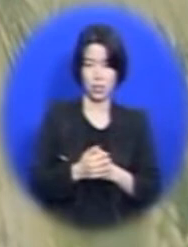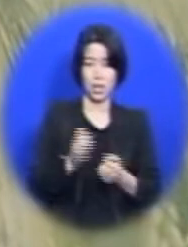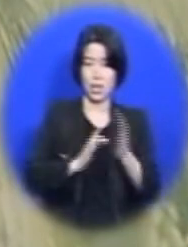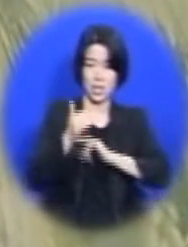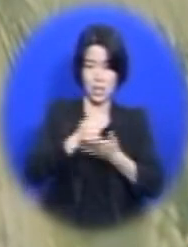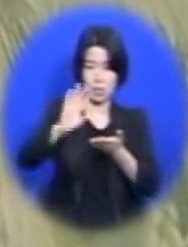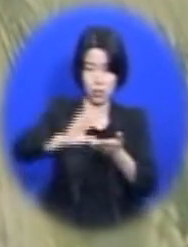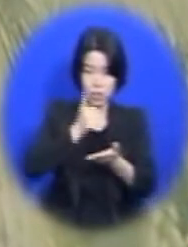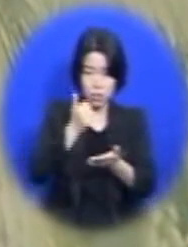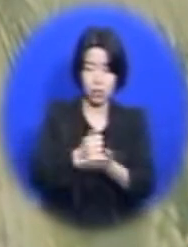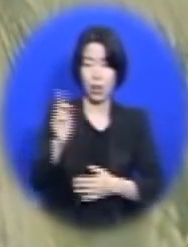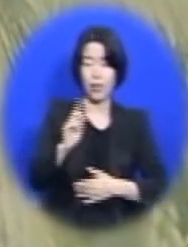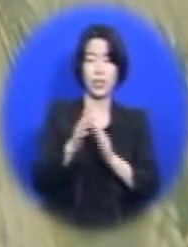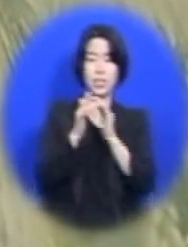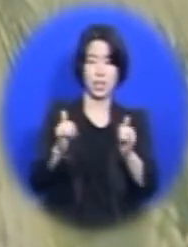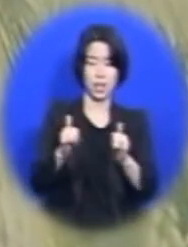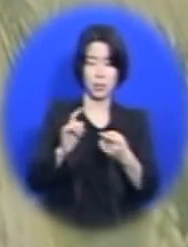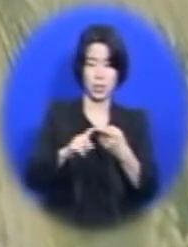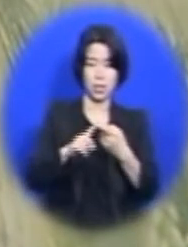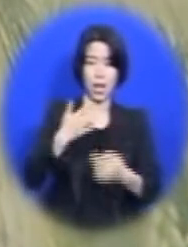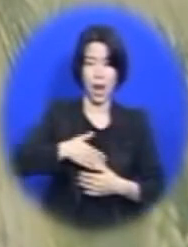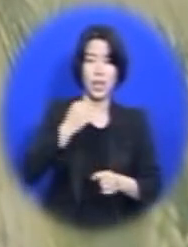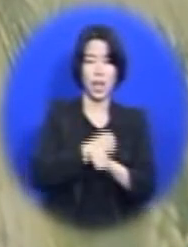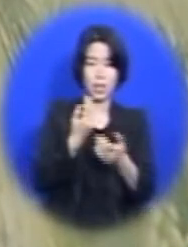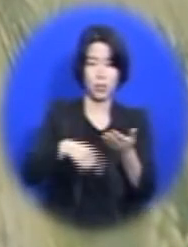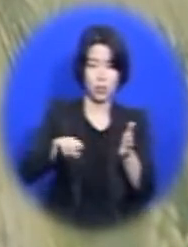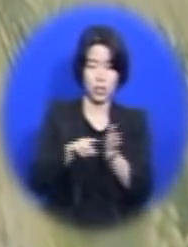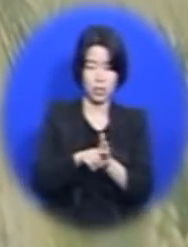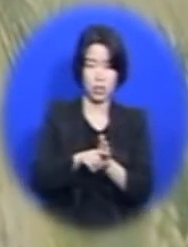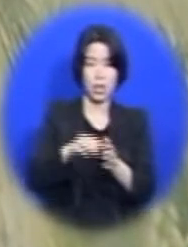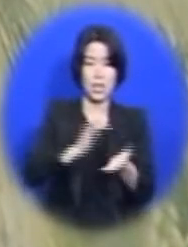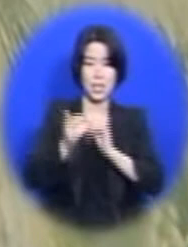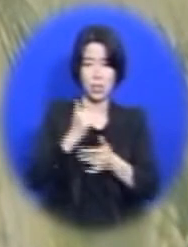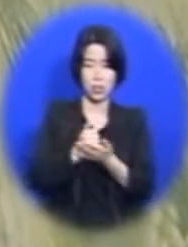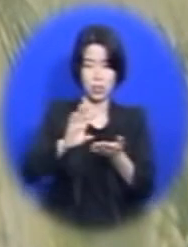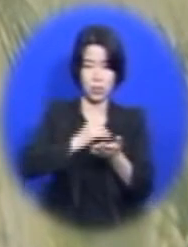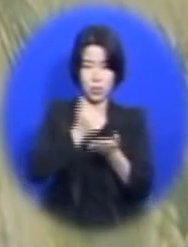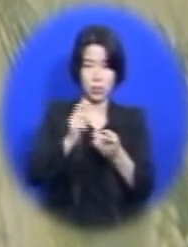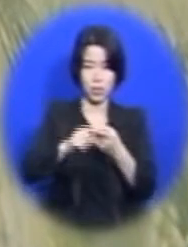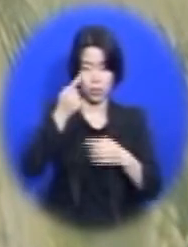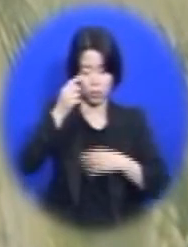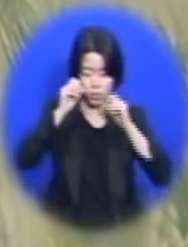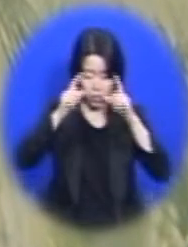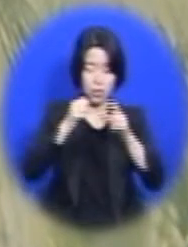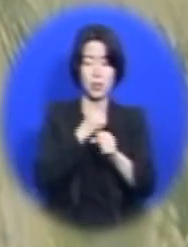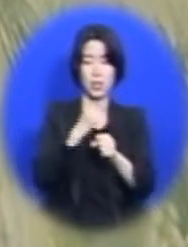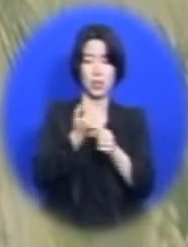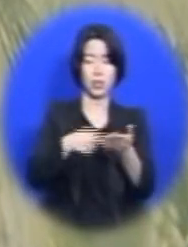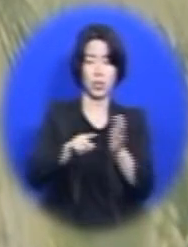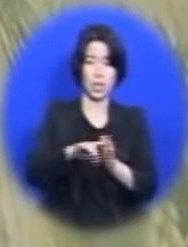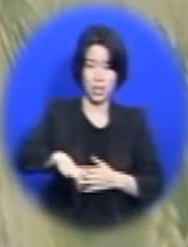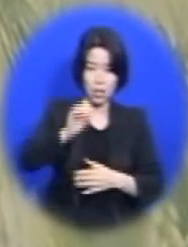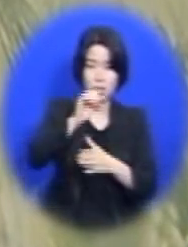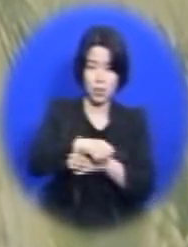예수 그리스도가 어떤 분인지를 알게 하려고, 예수 그리스도에 대해서 눈을 뜨게 해주려고 첫 열매에 대한